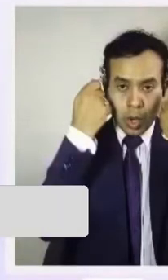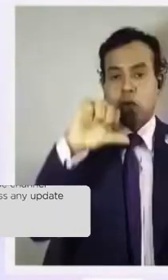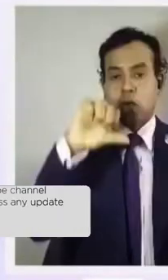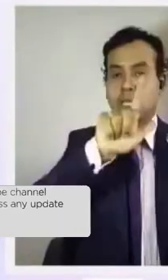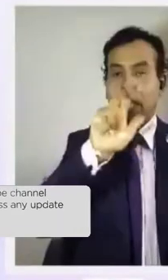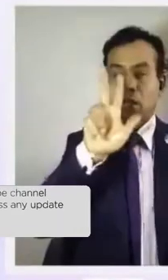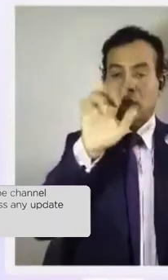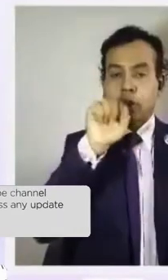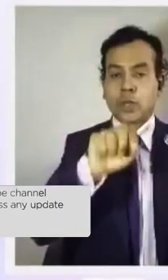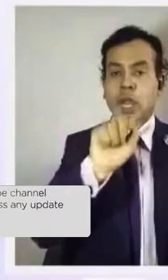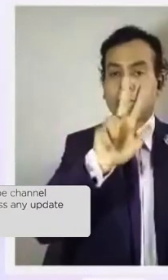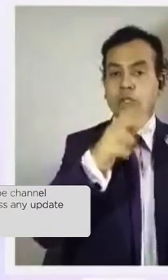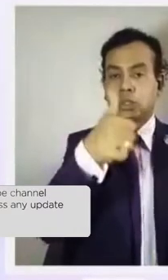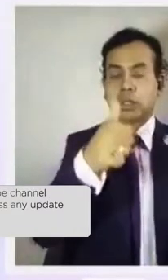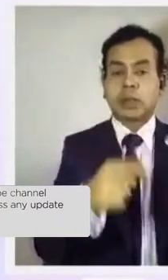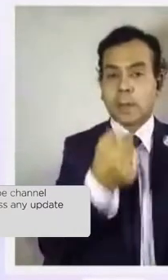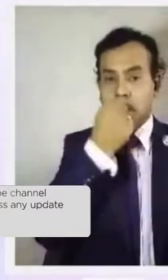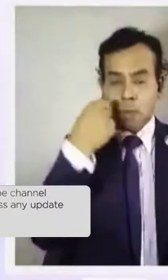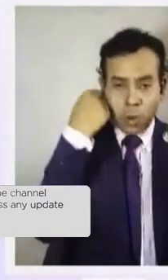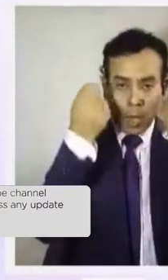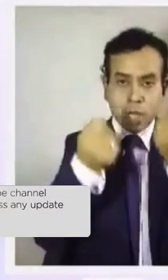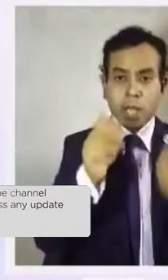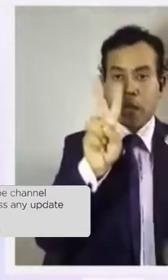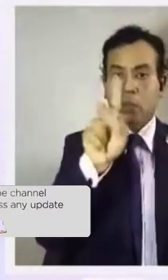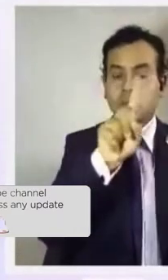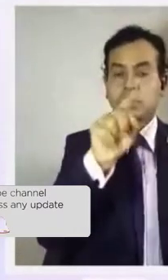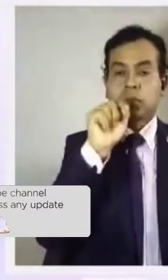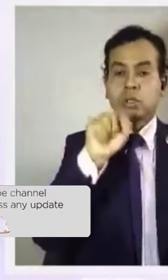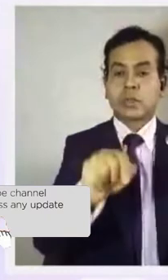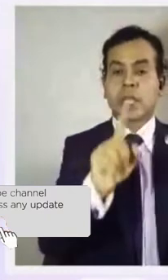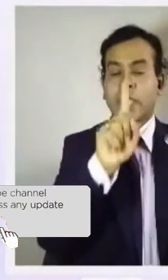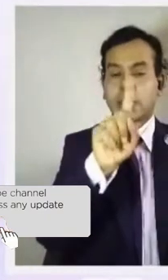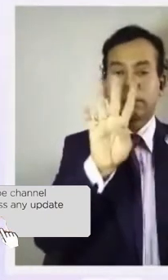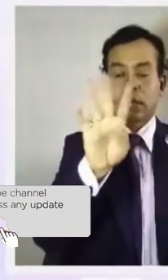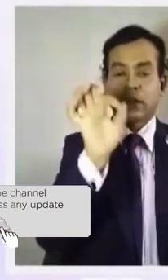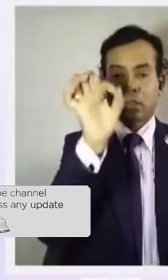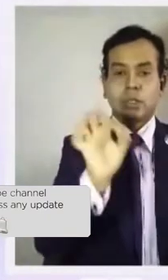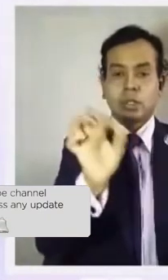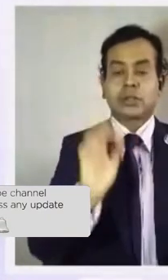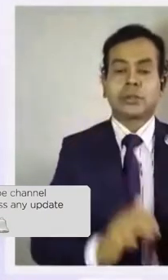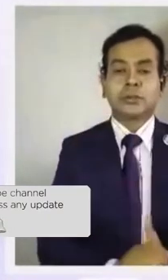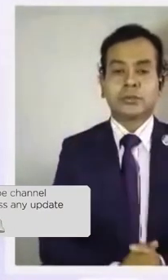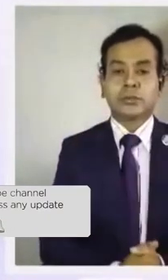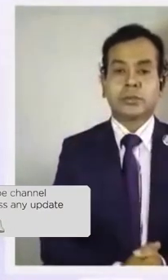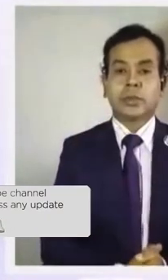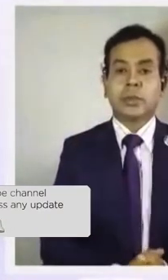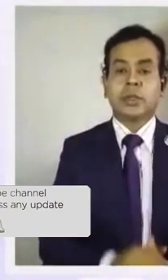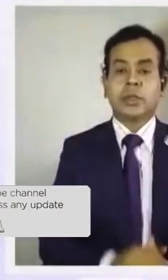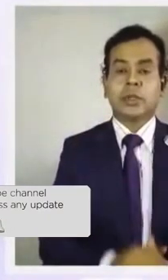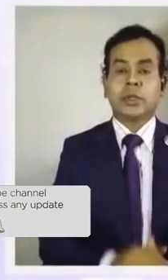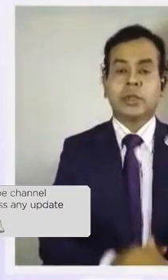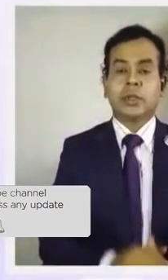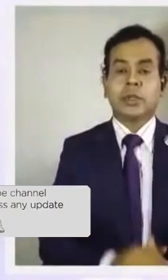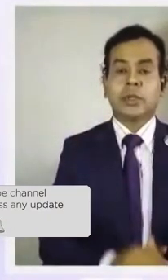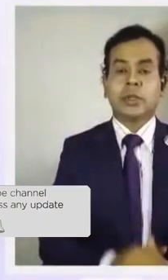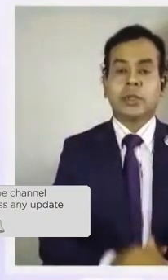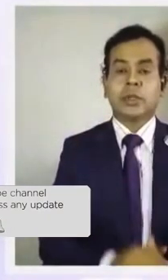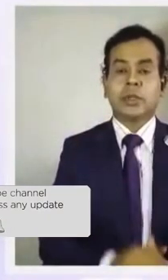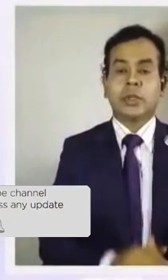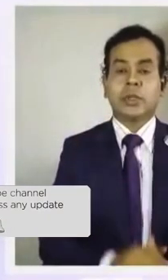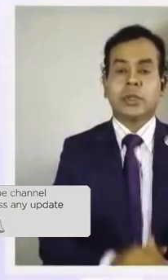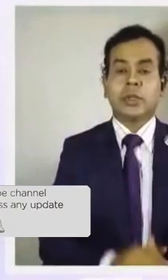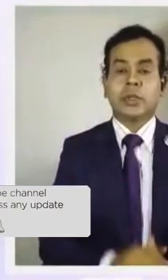বয়স বিভাজনে 24 ঘন্টায় যারা মৃত্যুবরণ করেছেন 31 থেকে 40 বছর 3 জন, 41 থেকে 50 7 জন,